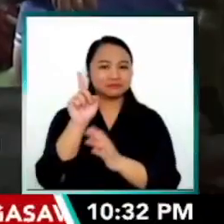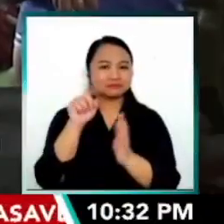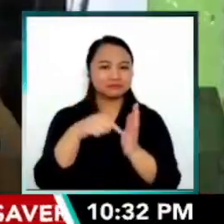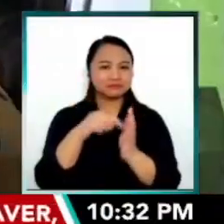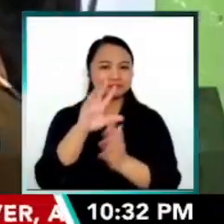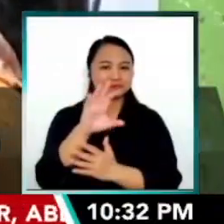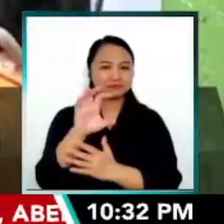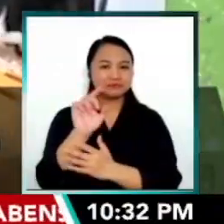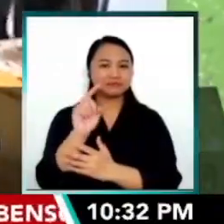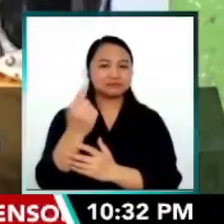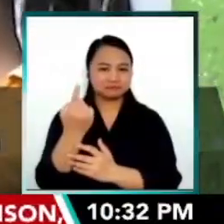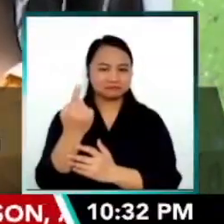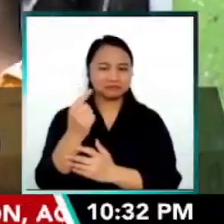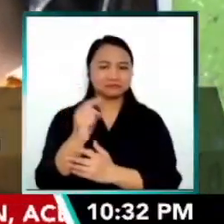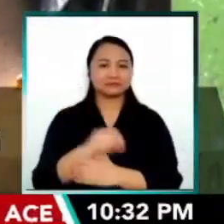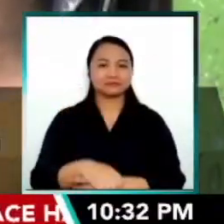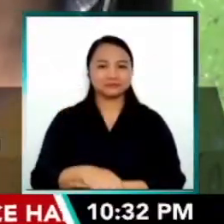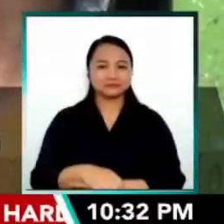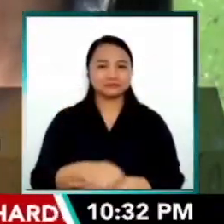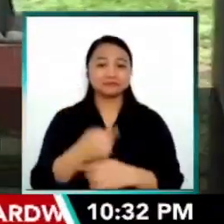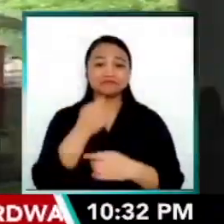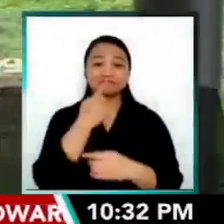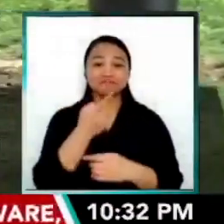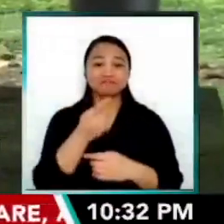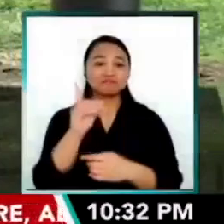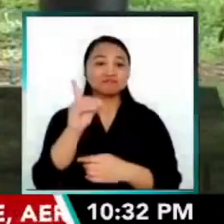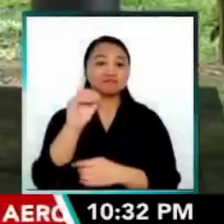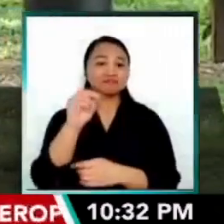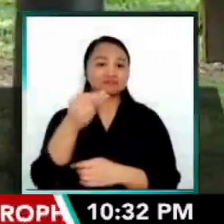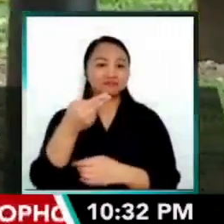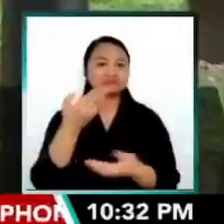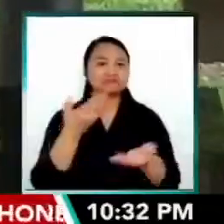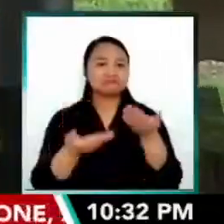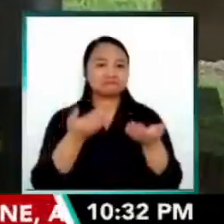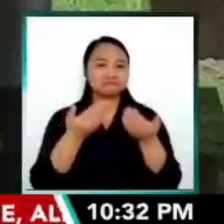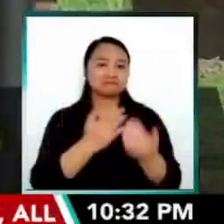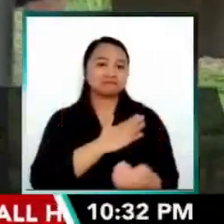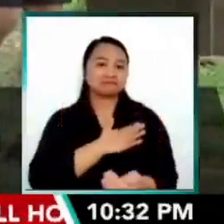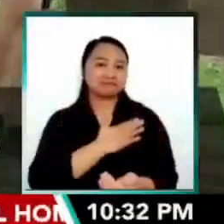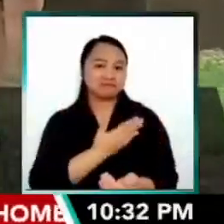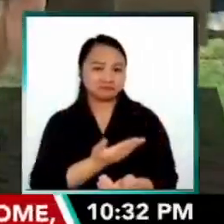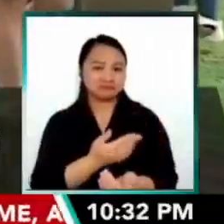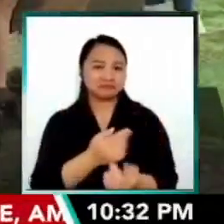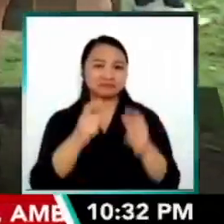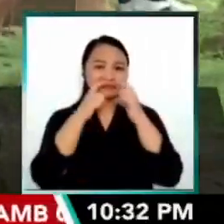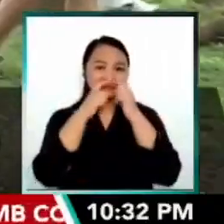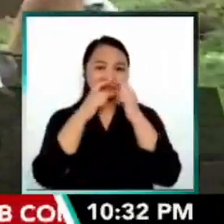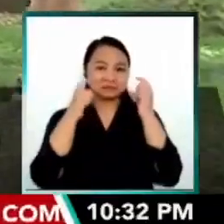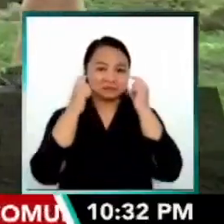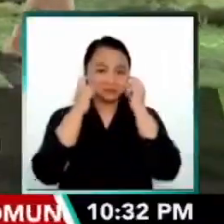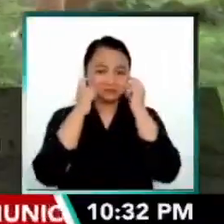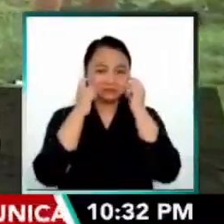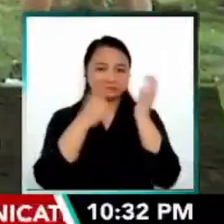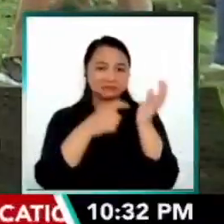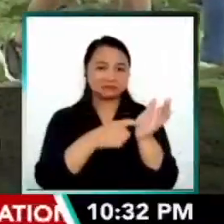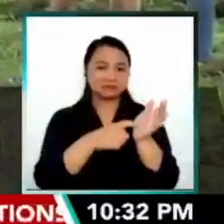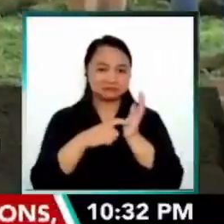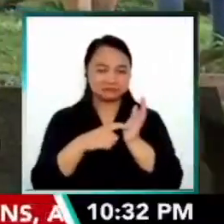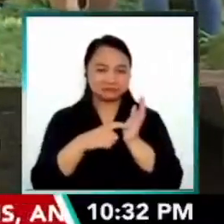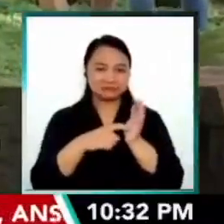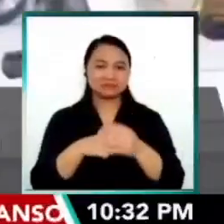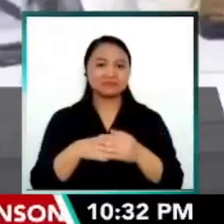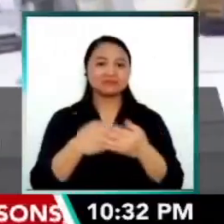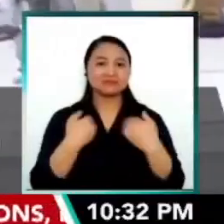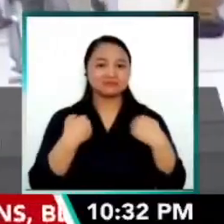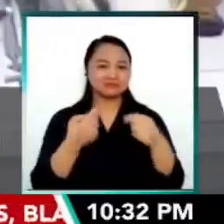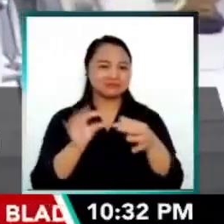1,502. Ayon sa DOH, posibleng epekto ng voluntaryong pagsusuot ng face mask ang pagdami ng COVID cases.